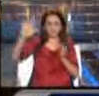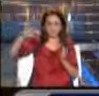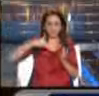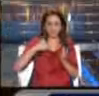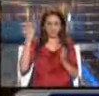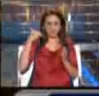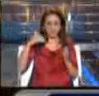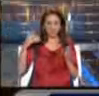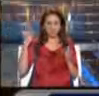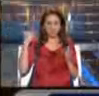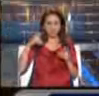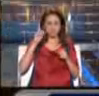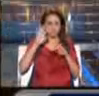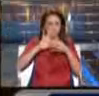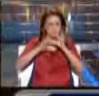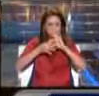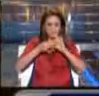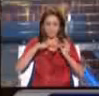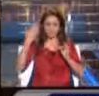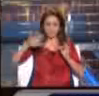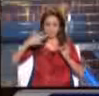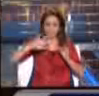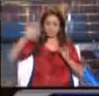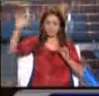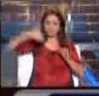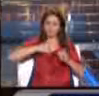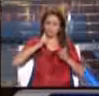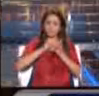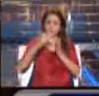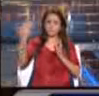بتاع بورسعيد، واتكلمت معهم أكثر مرة، وهم خدوني